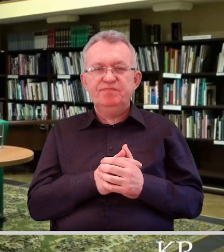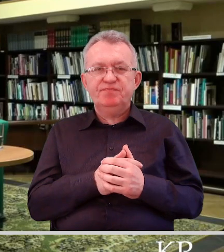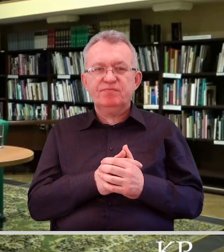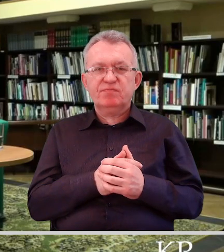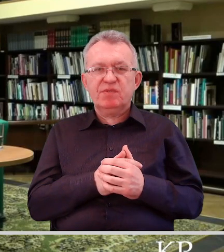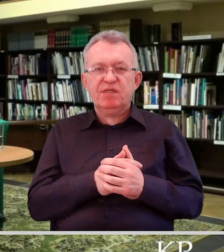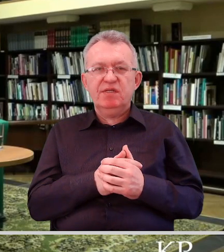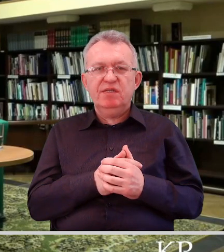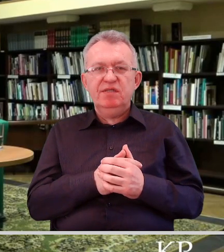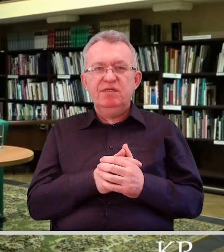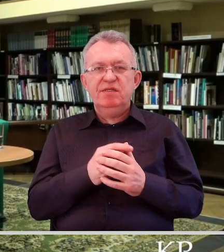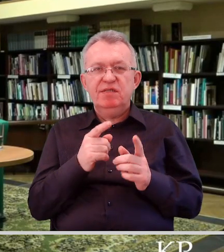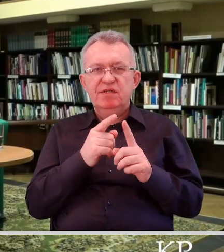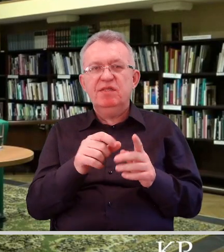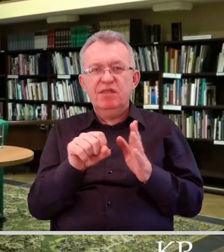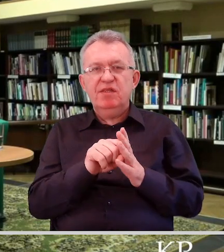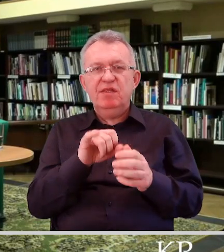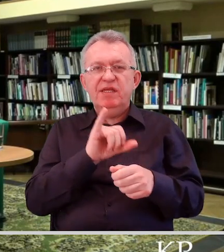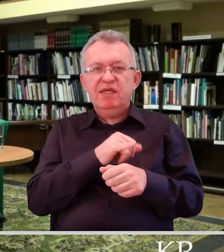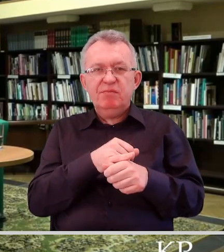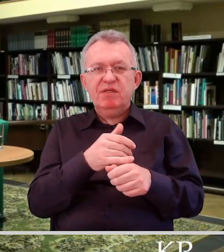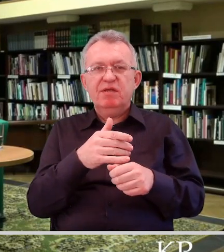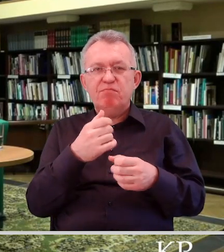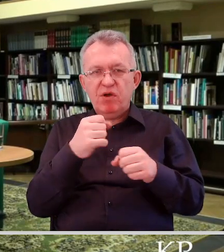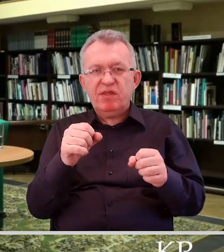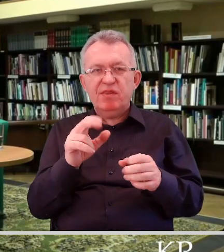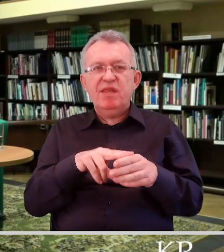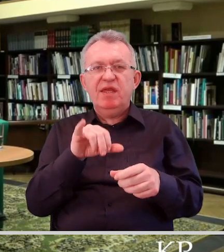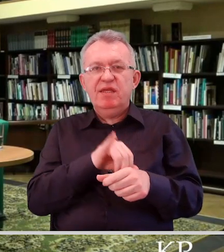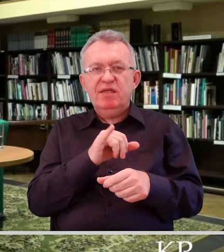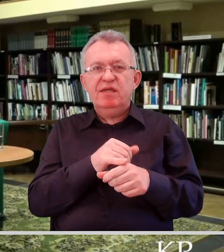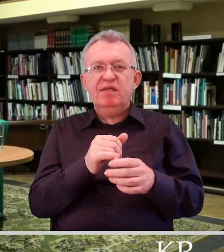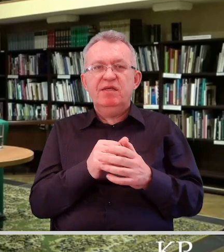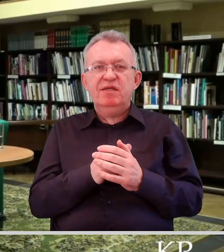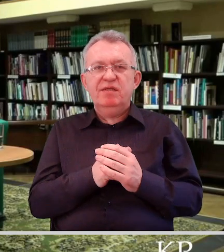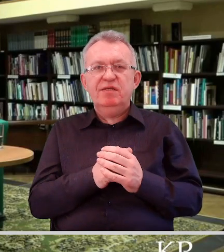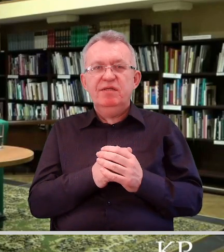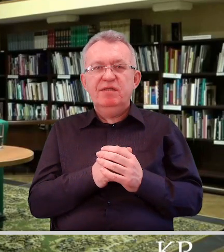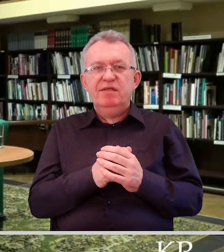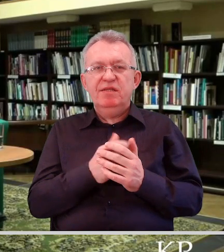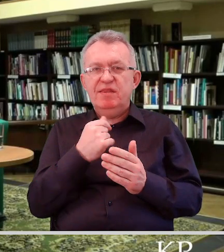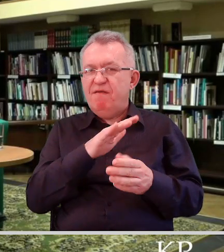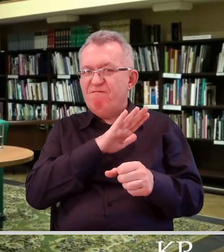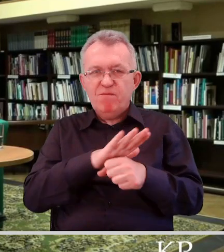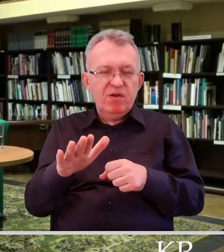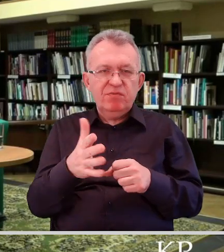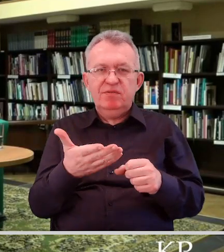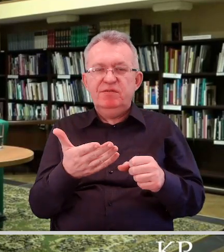też bym nie polecała, żeby ktoś dał bohaterom na imię właśnie jakoś tak nie w pełni